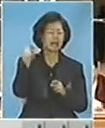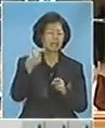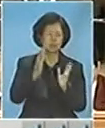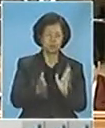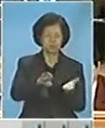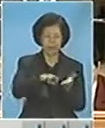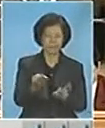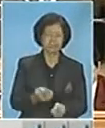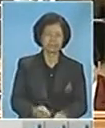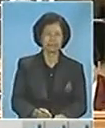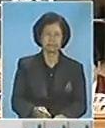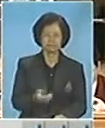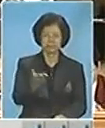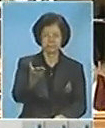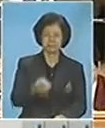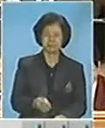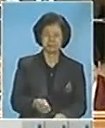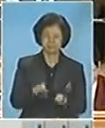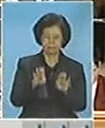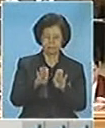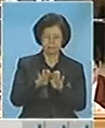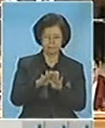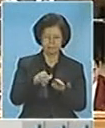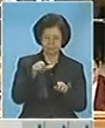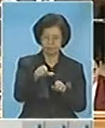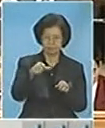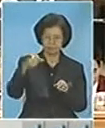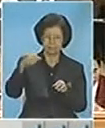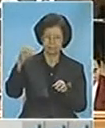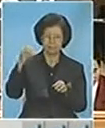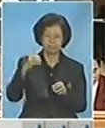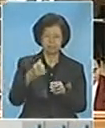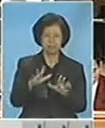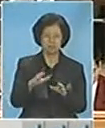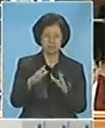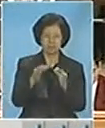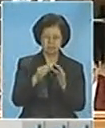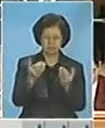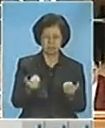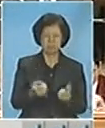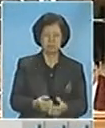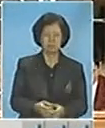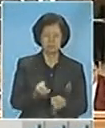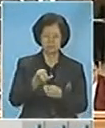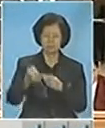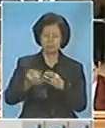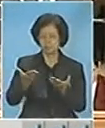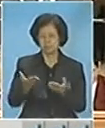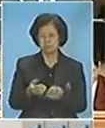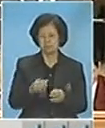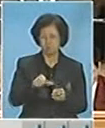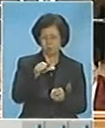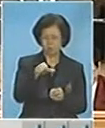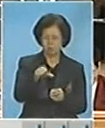ท่านวชิระเมื่อกี้ผมปิดไมค์นะผมทันนะกดไม่ทันท่านเอาประเด็นนี้ดีกว่าครับท่านเอาจบๆไปผมกด